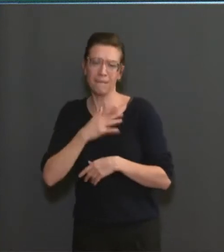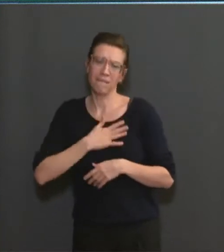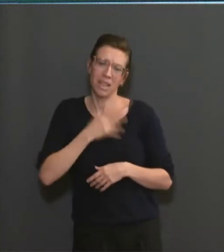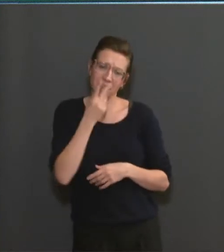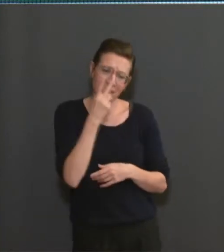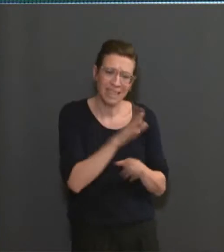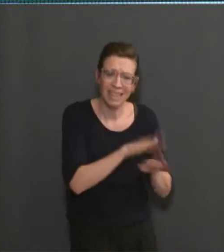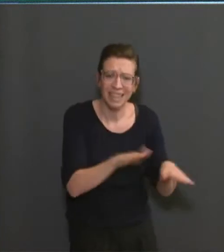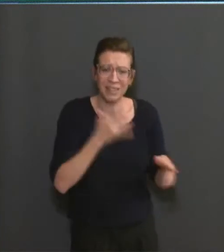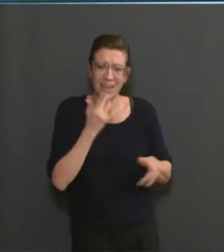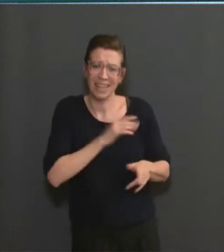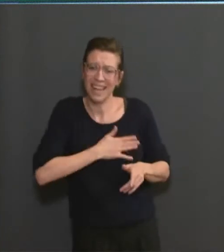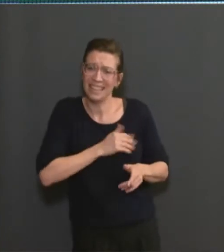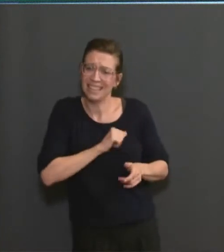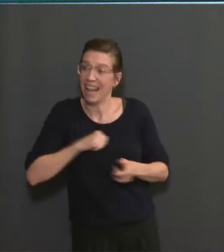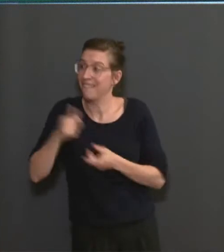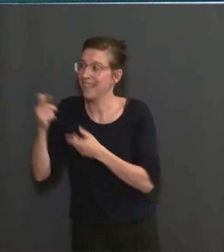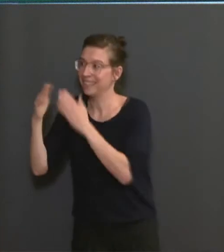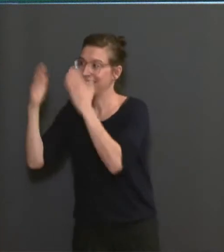van de Sint.